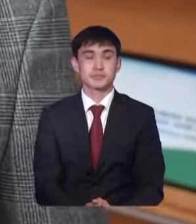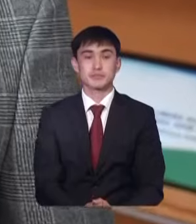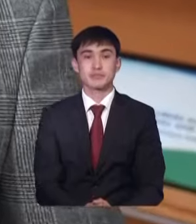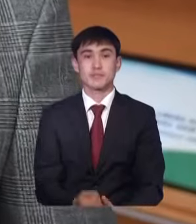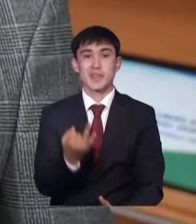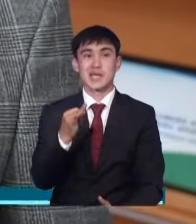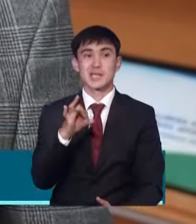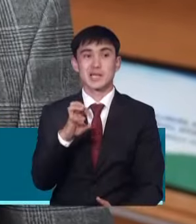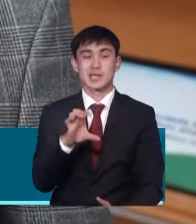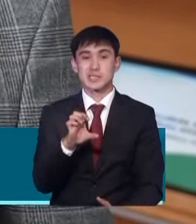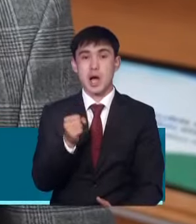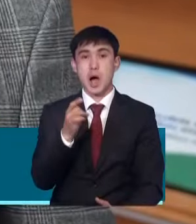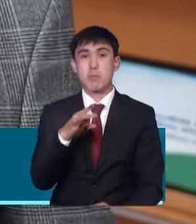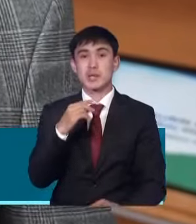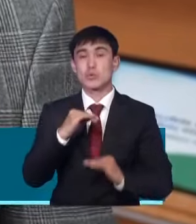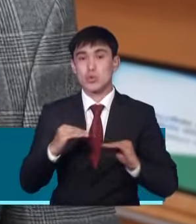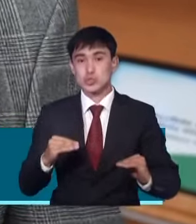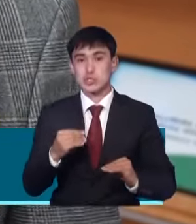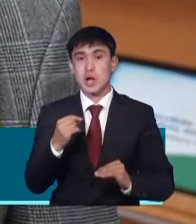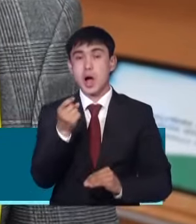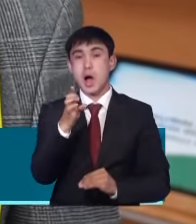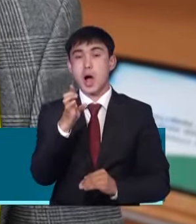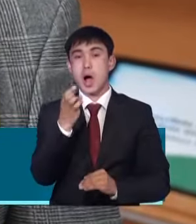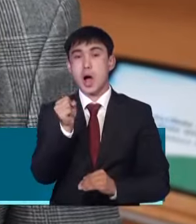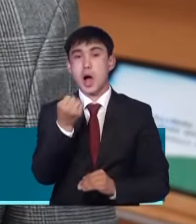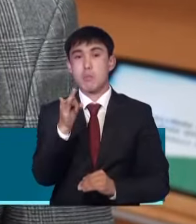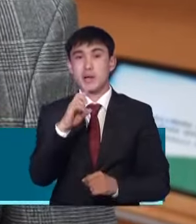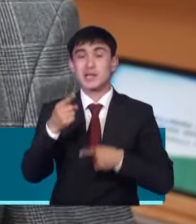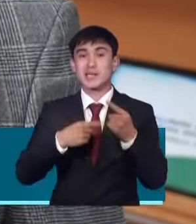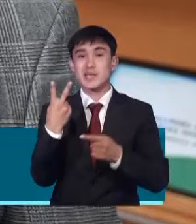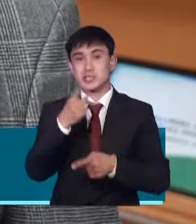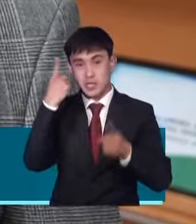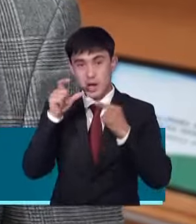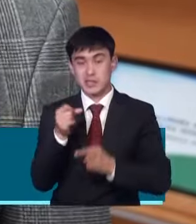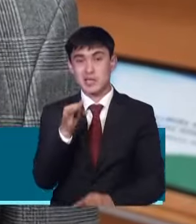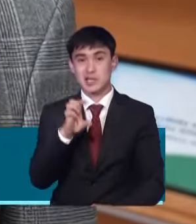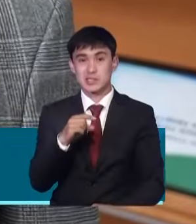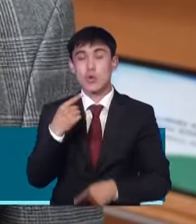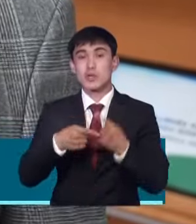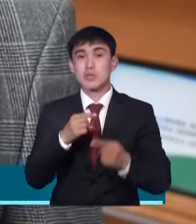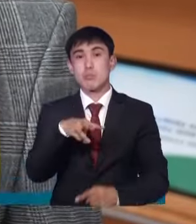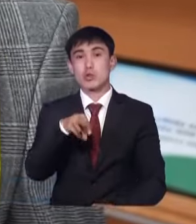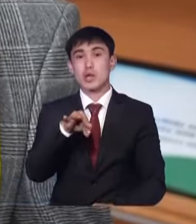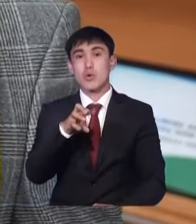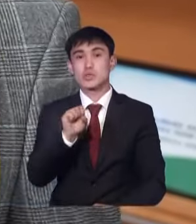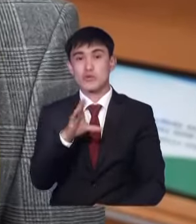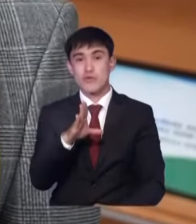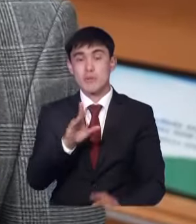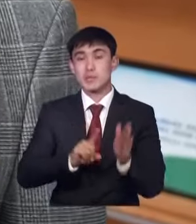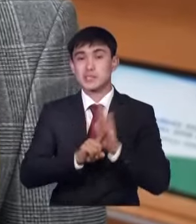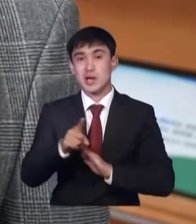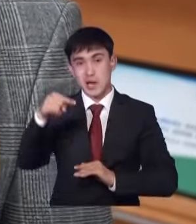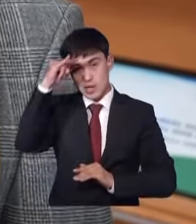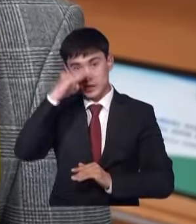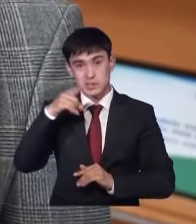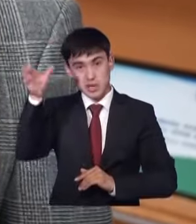Абайдың шәкірті, Абайдан кейінгі екінші ақын. Бұл турасында кезінде Мұхтар Әуезов бастаған қазақтың ғалымдары мен